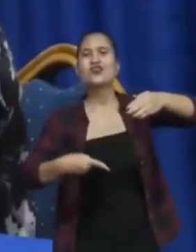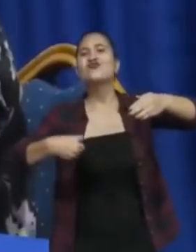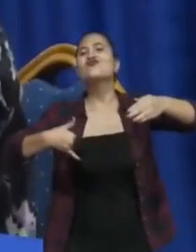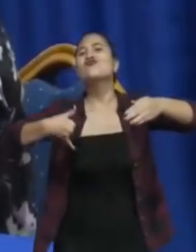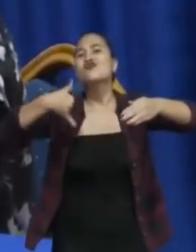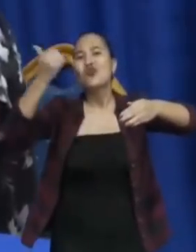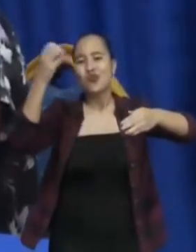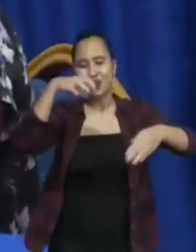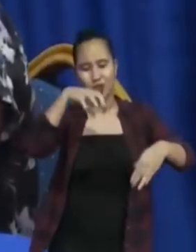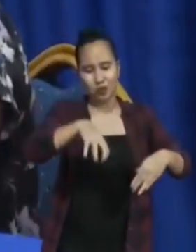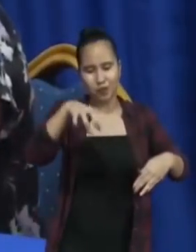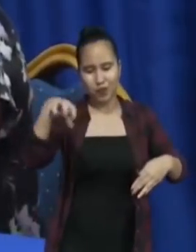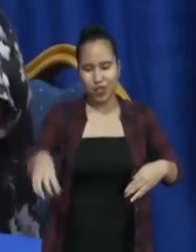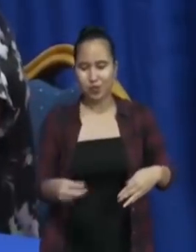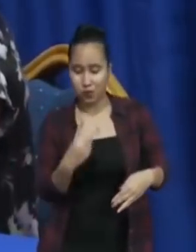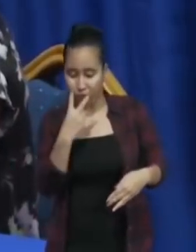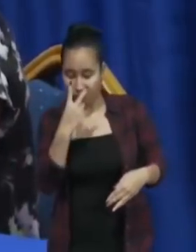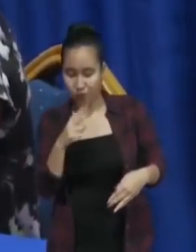moeten gaan.